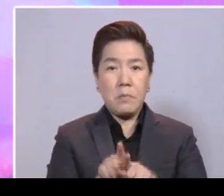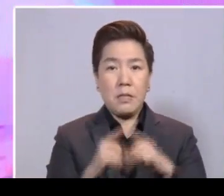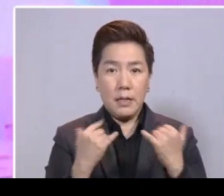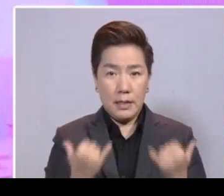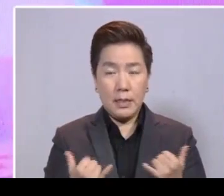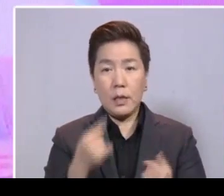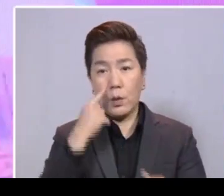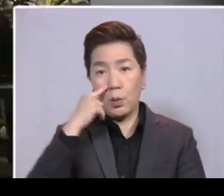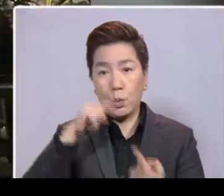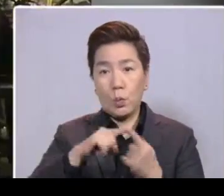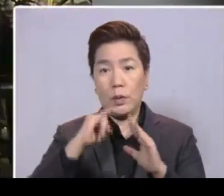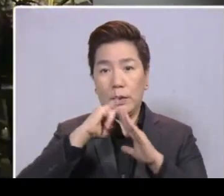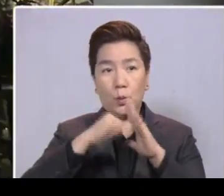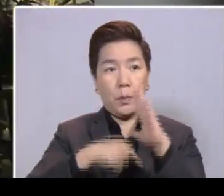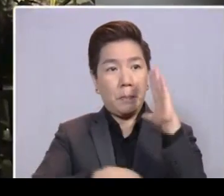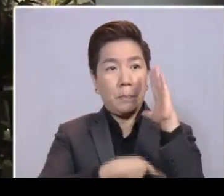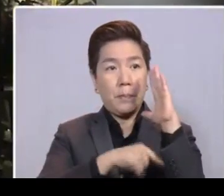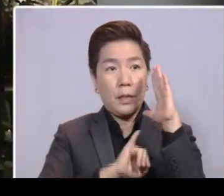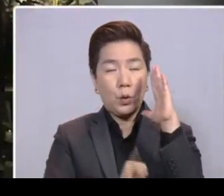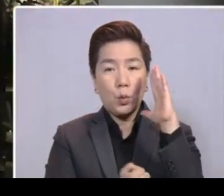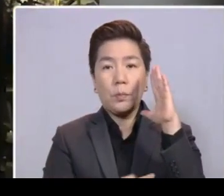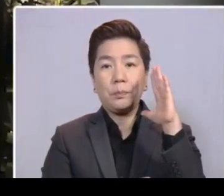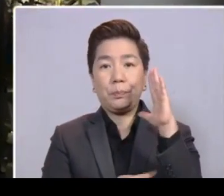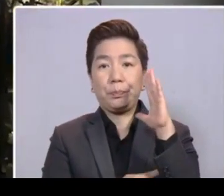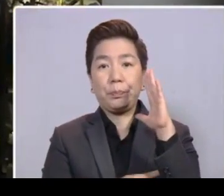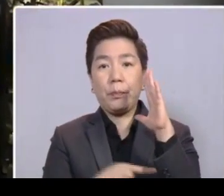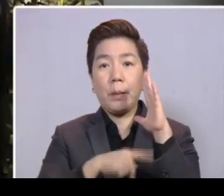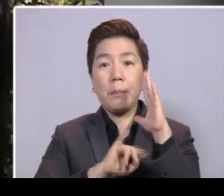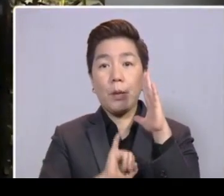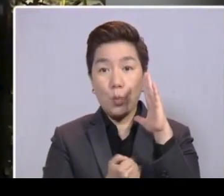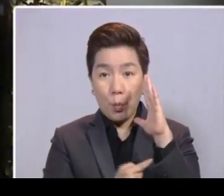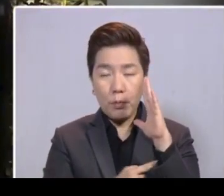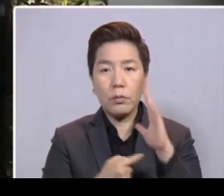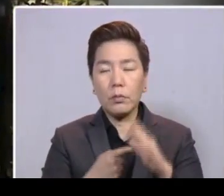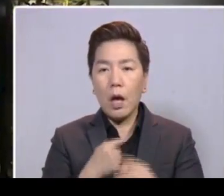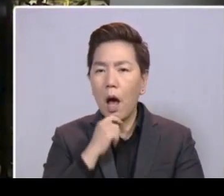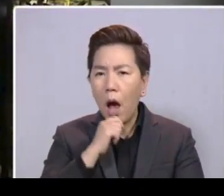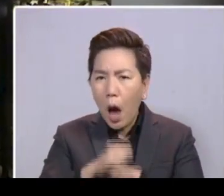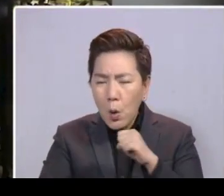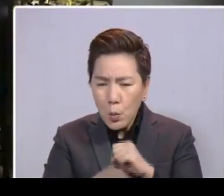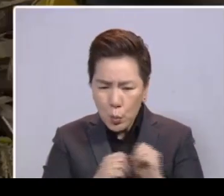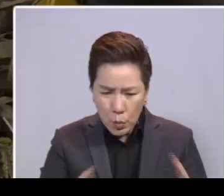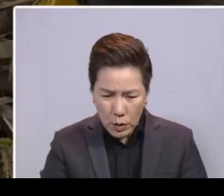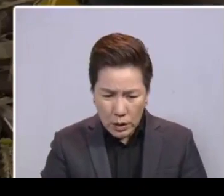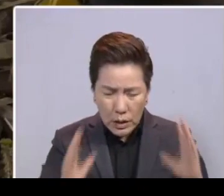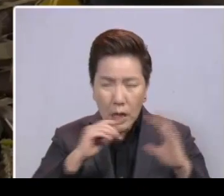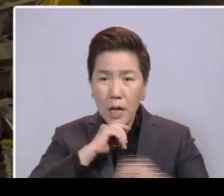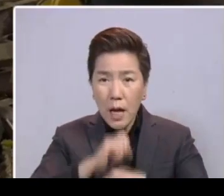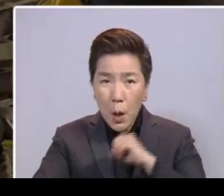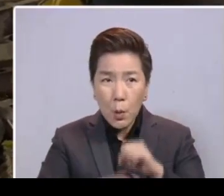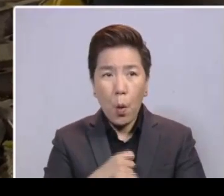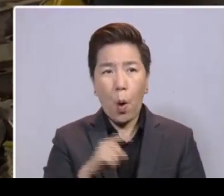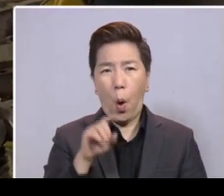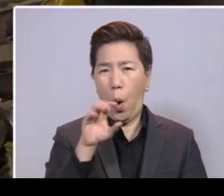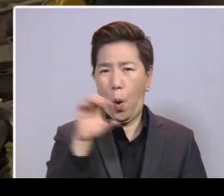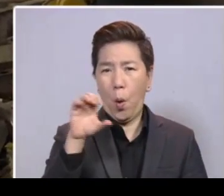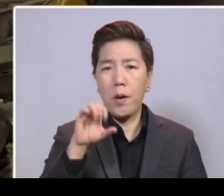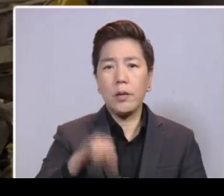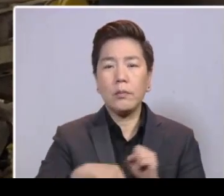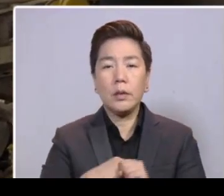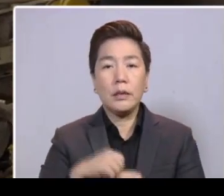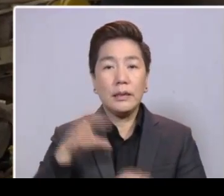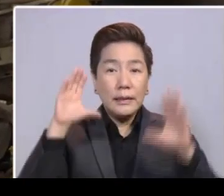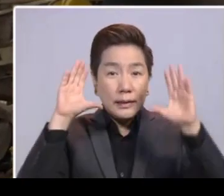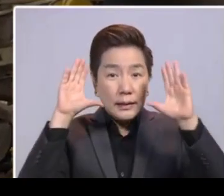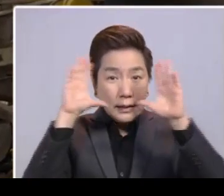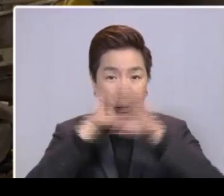ที่จังหวัดประจวบคีรีขันธ์อาคารอายุกว่า 100ปีคุณเหนือแน่คุณผู้ชมฮะเมื่อคืน